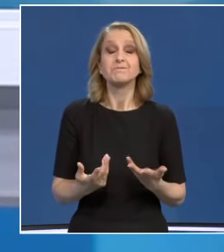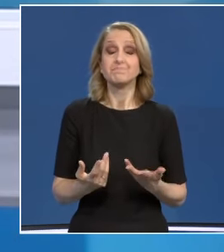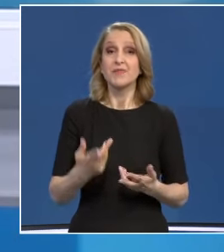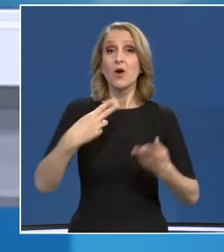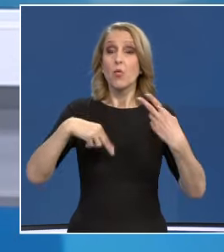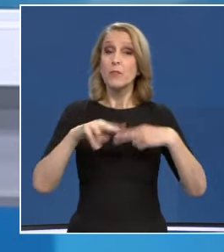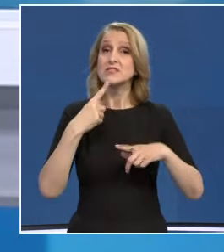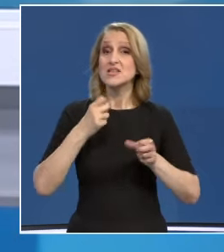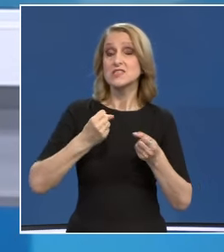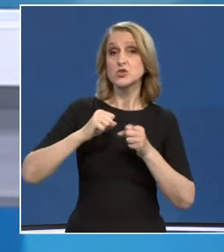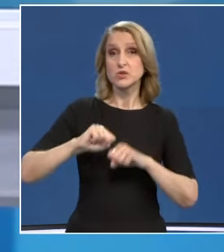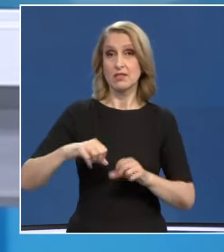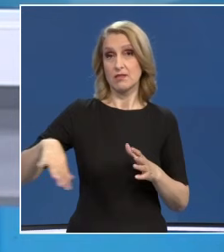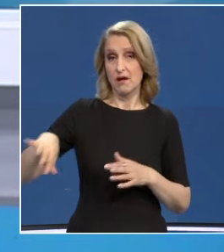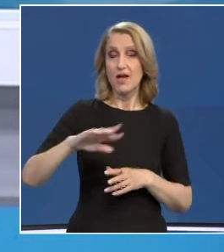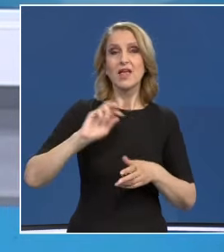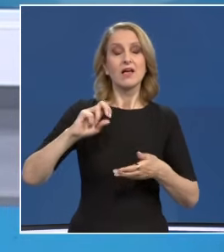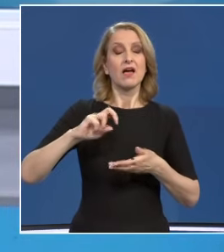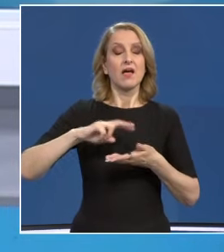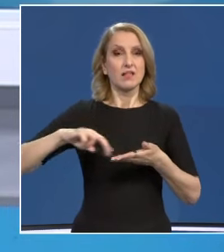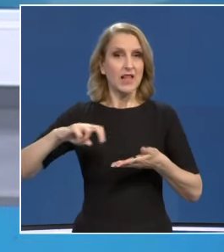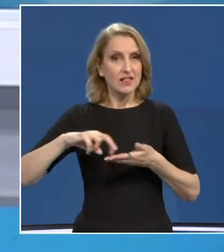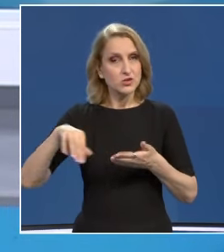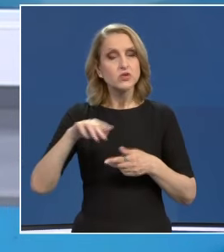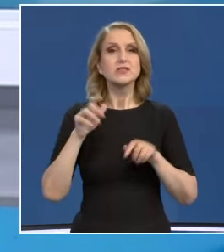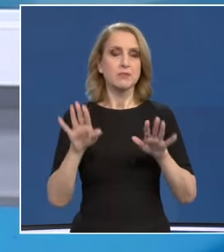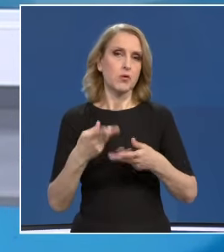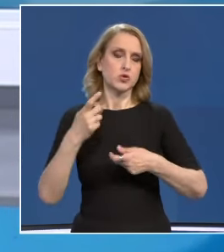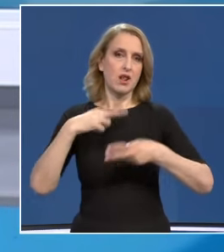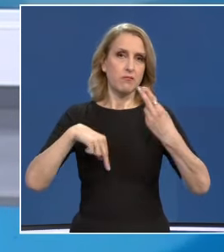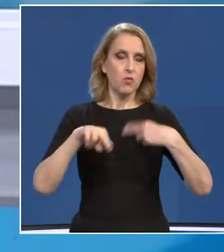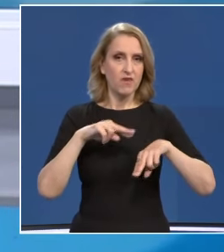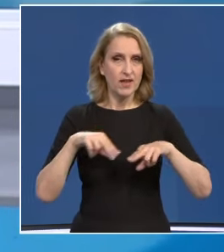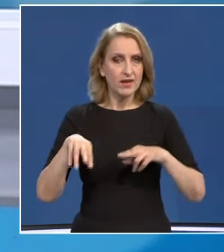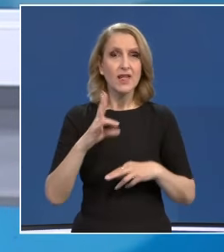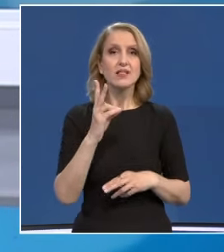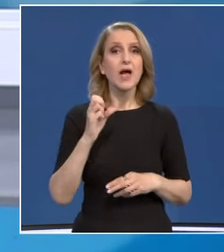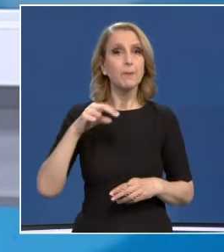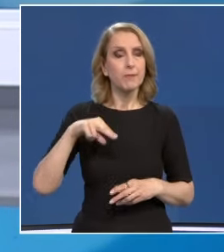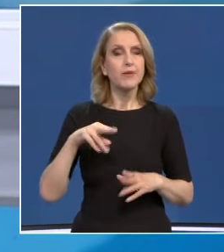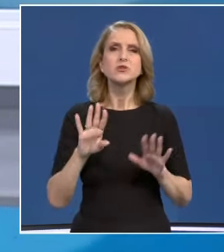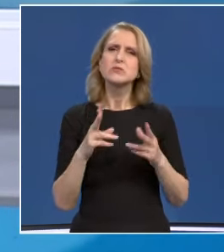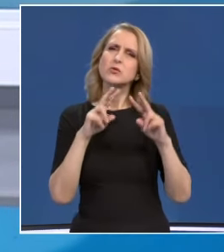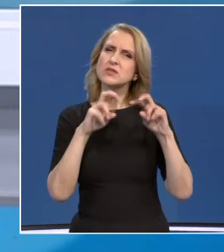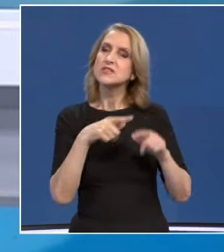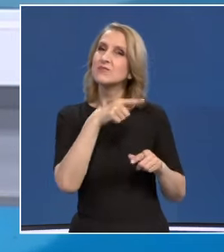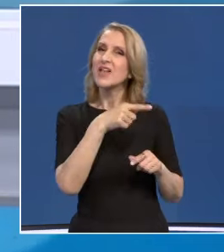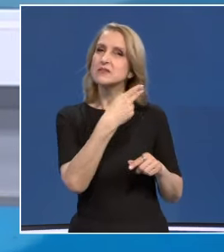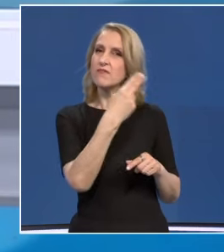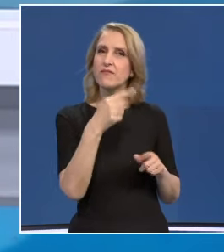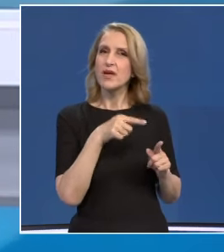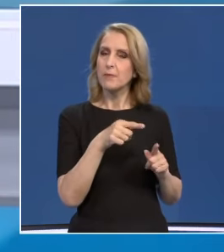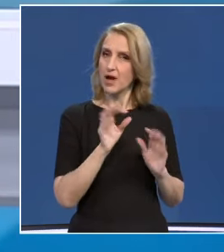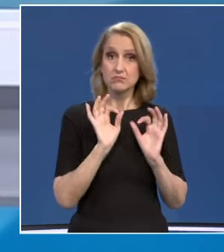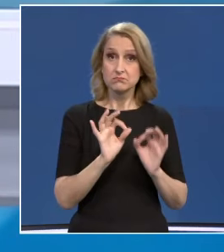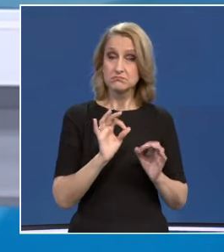на потребителите и данъчните започнаха проверки. Националната агенция за приходите ще проучи дали фирмата е отчела